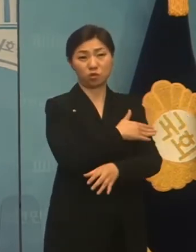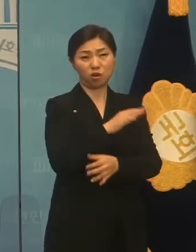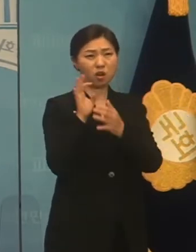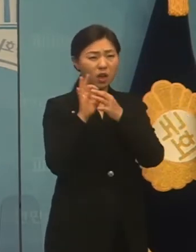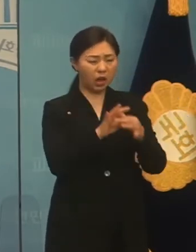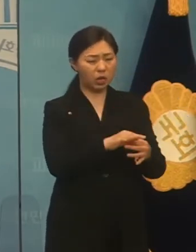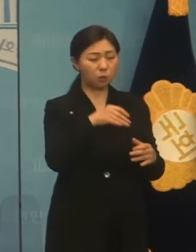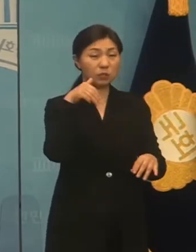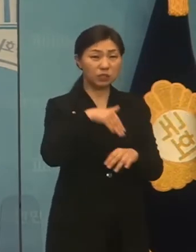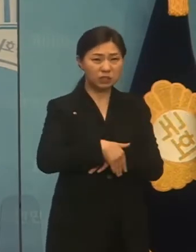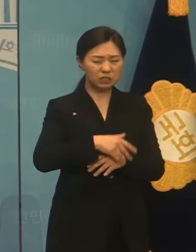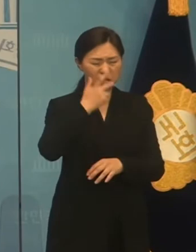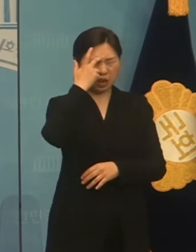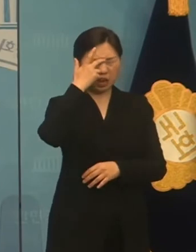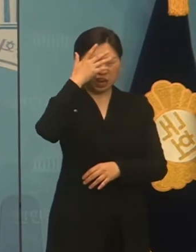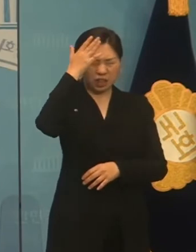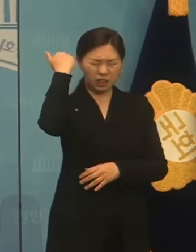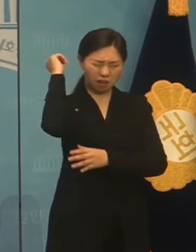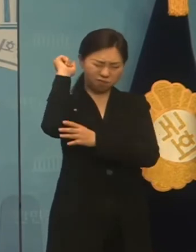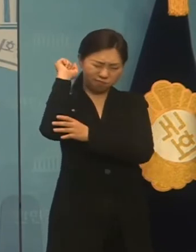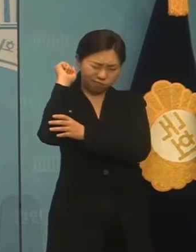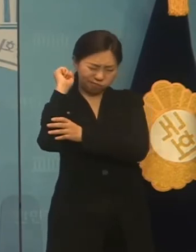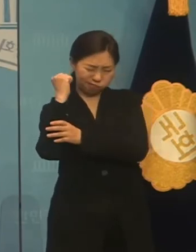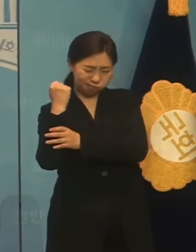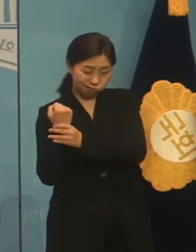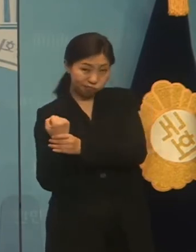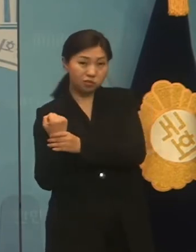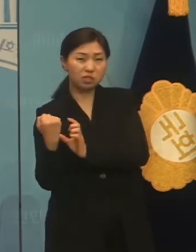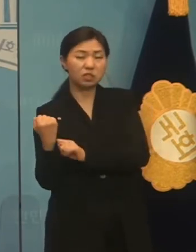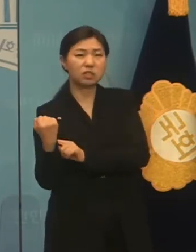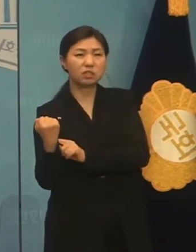아날로그 정당의 후퇴를